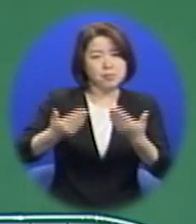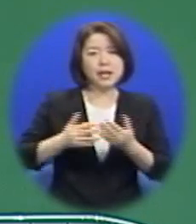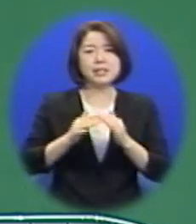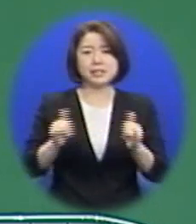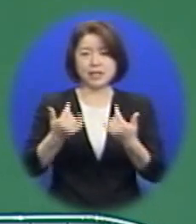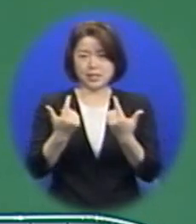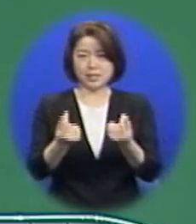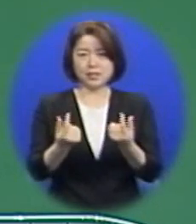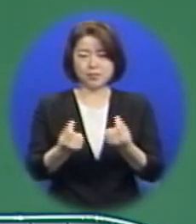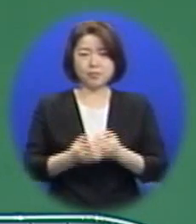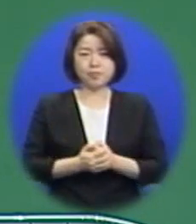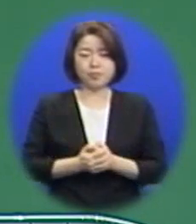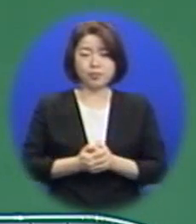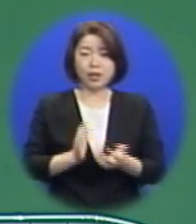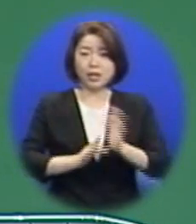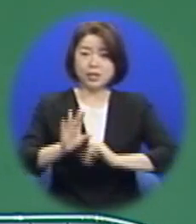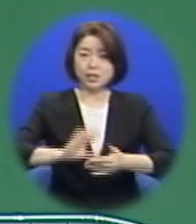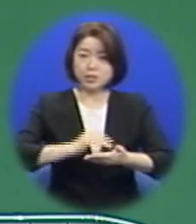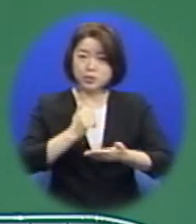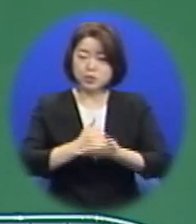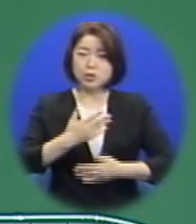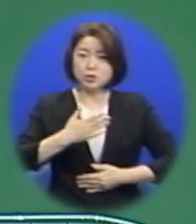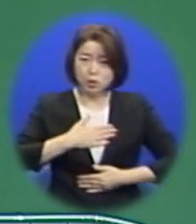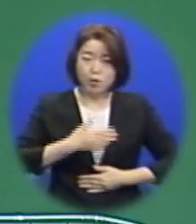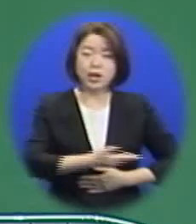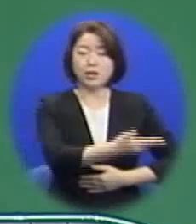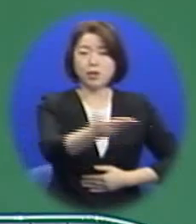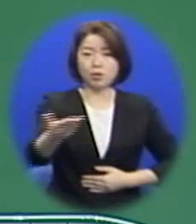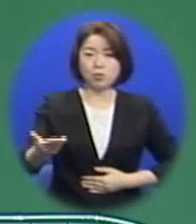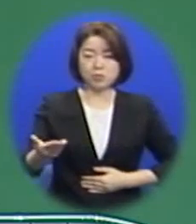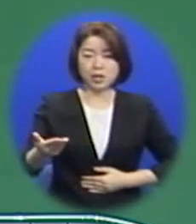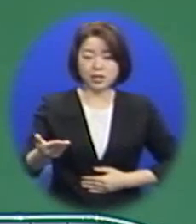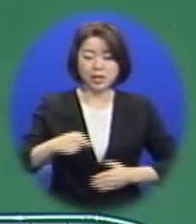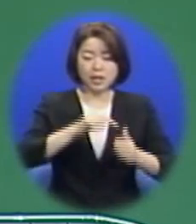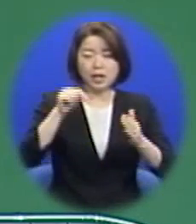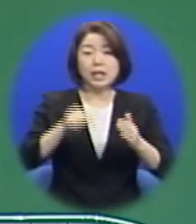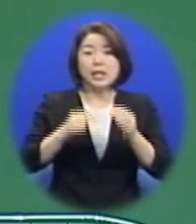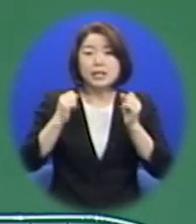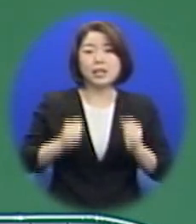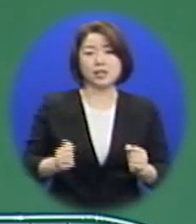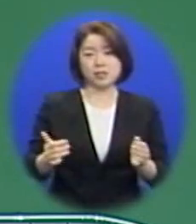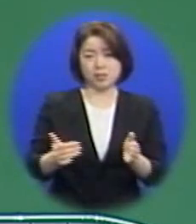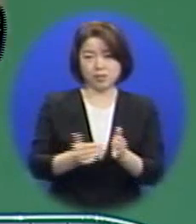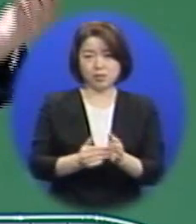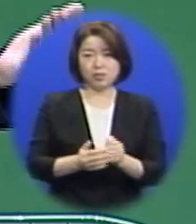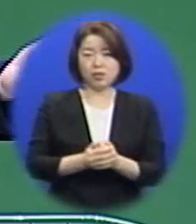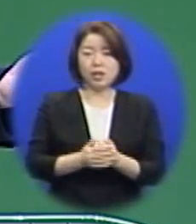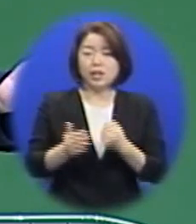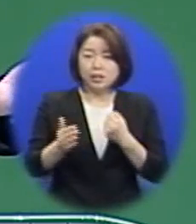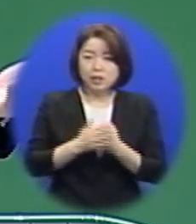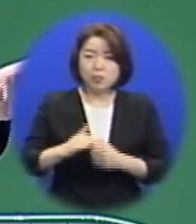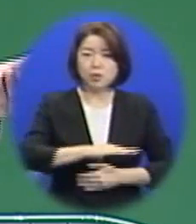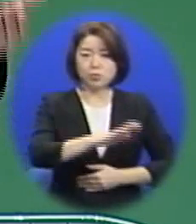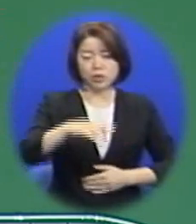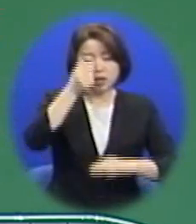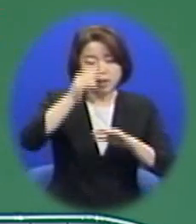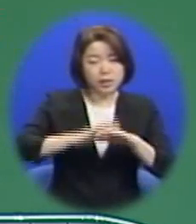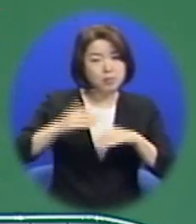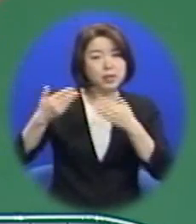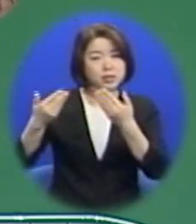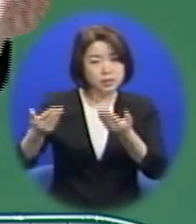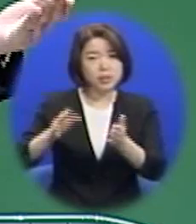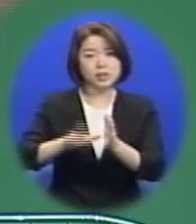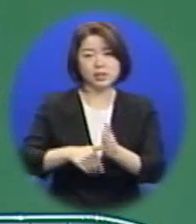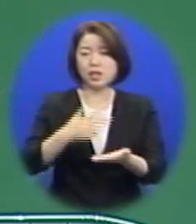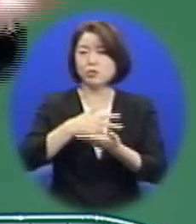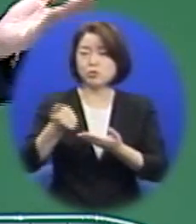예수 그리스도께서 이미 저와 여러분 안에 계십니다. 그러니 우리가 예배 드릴 때 주님을